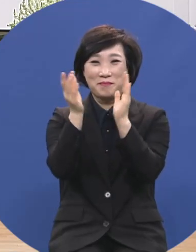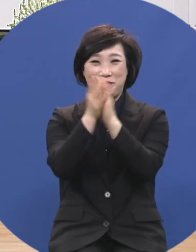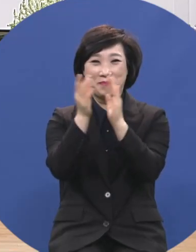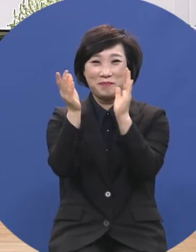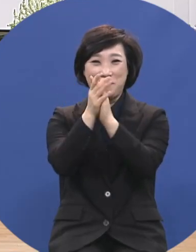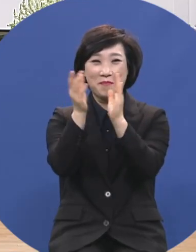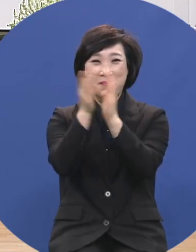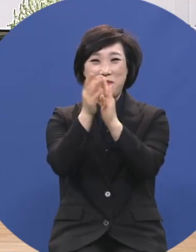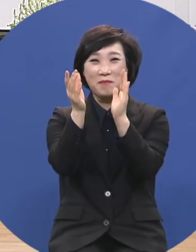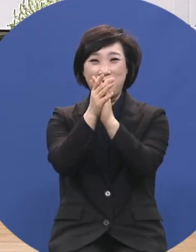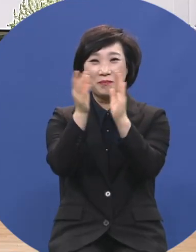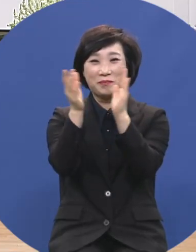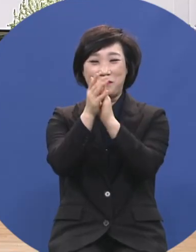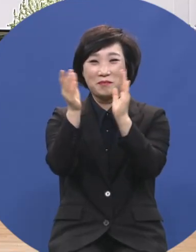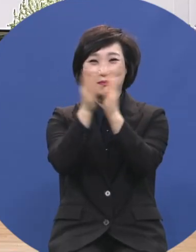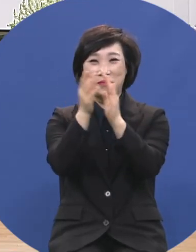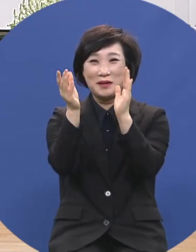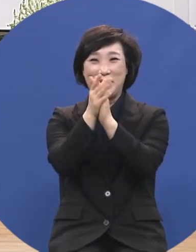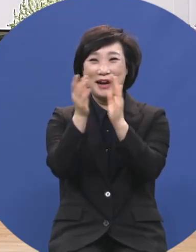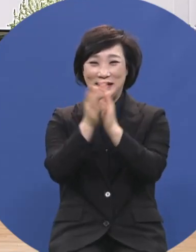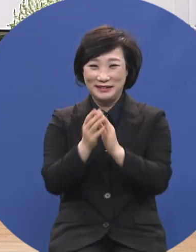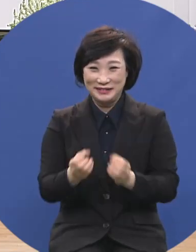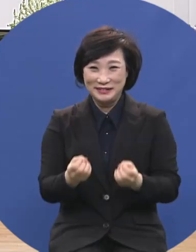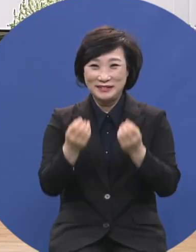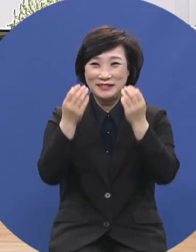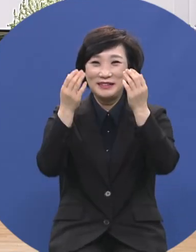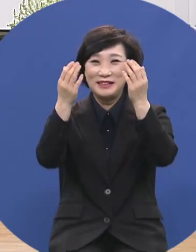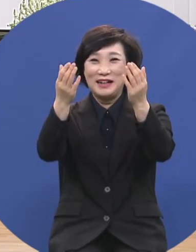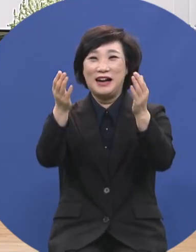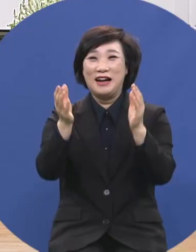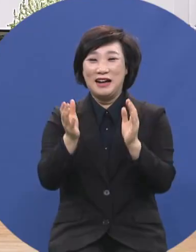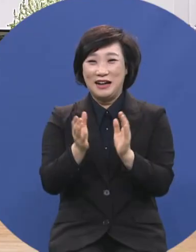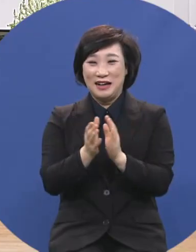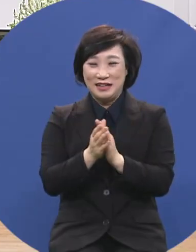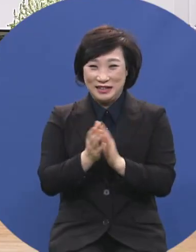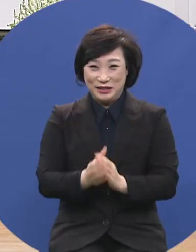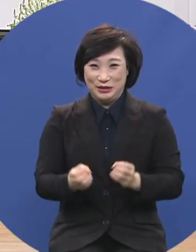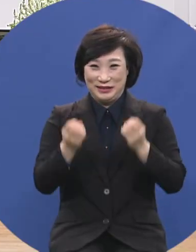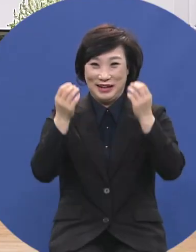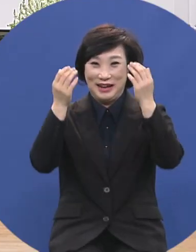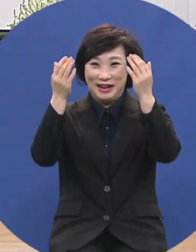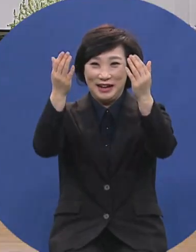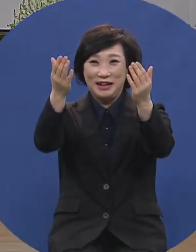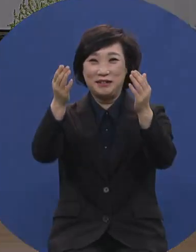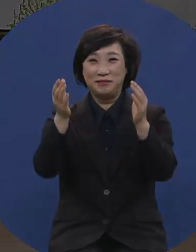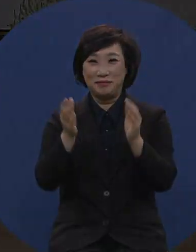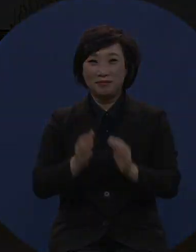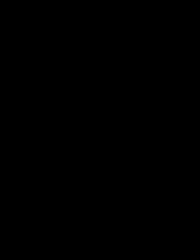할렐루야. 할렐루야.